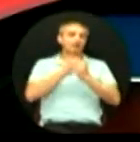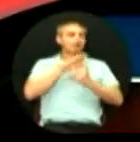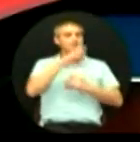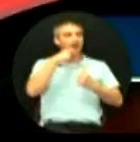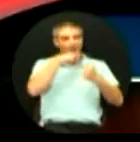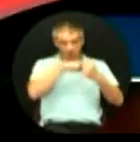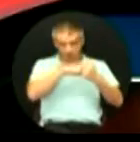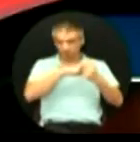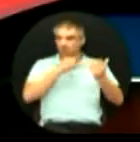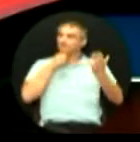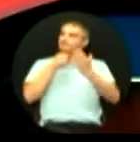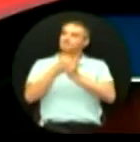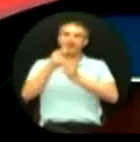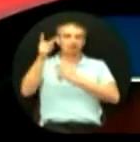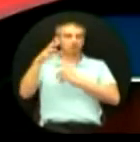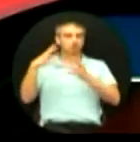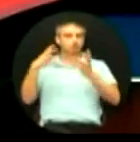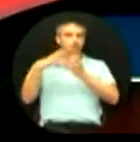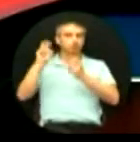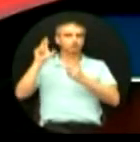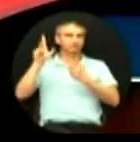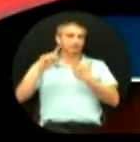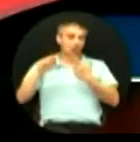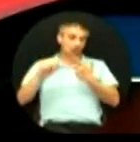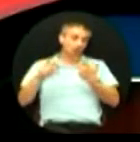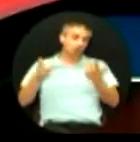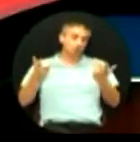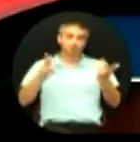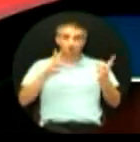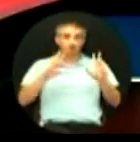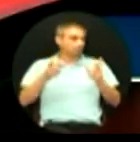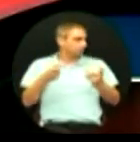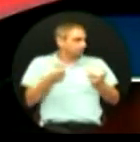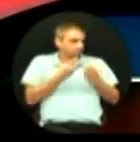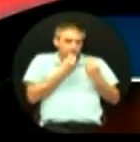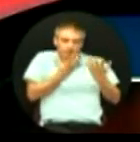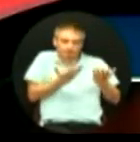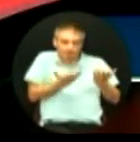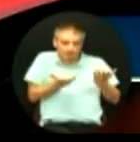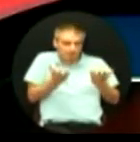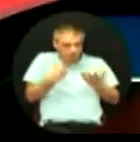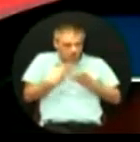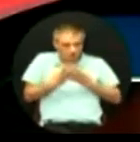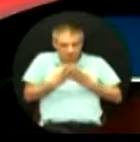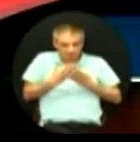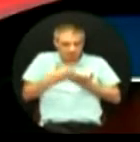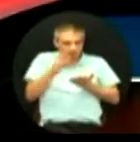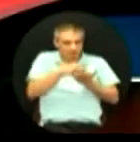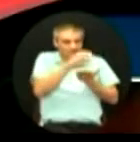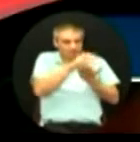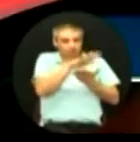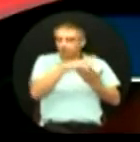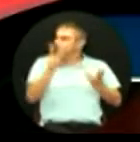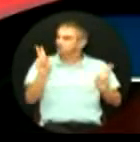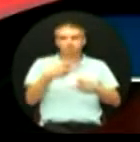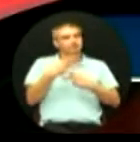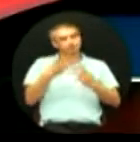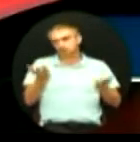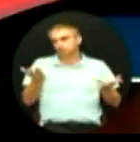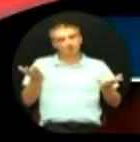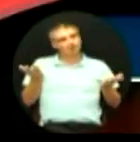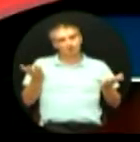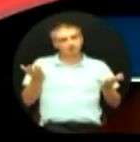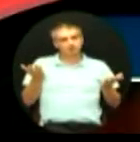אדומים ועד גוש עציון, שזה כאילו ייתן... שזה נפלא, רק בואו נסנן את השכונות הערביות. אי אפשר לסנן אותם